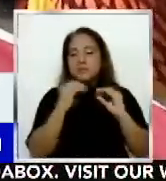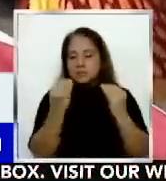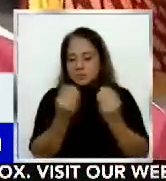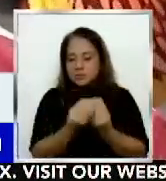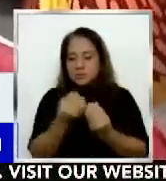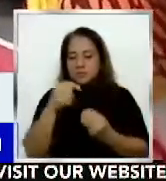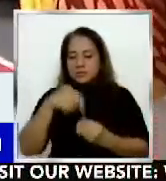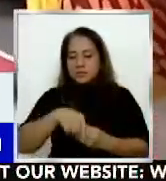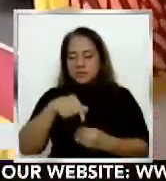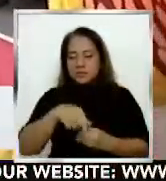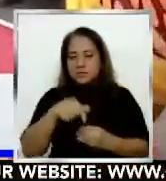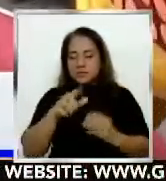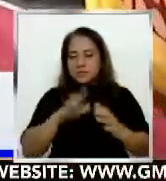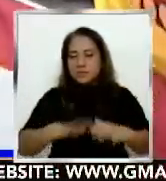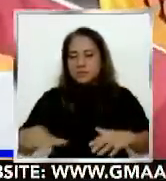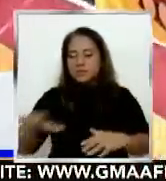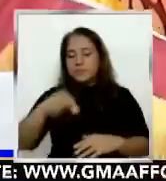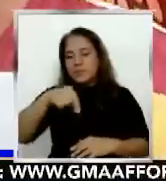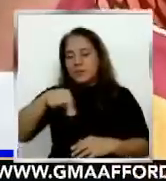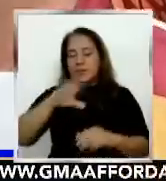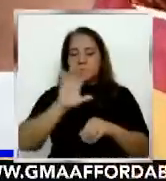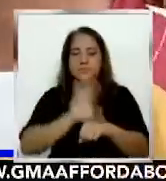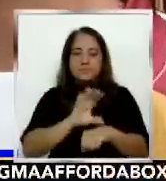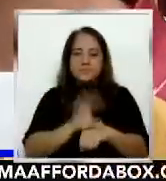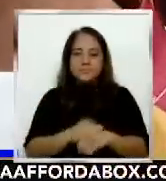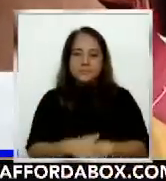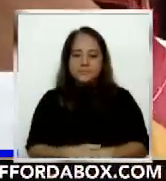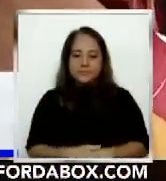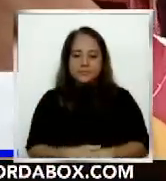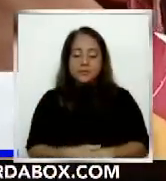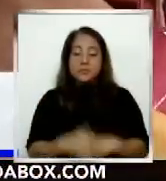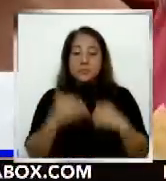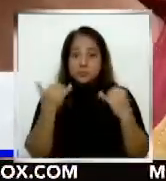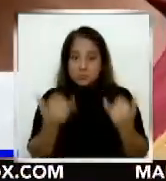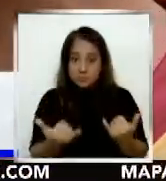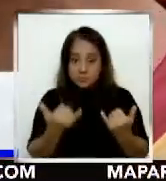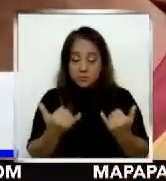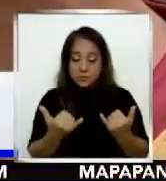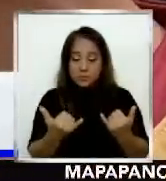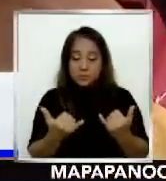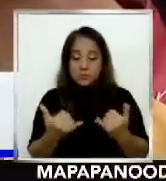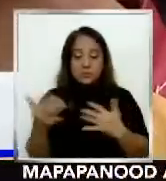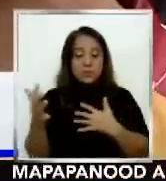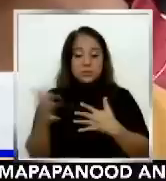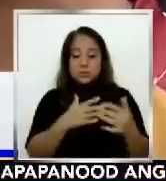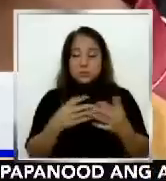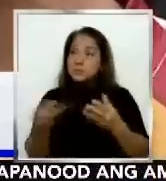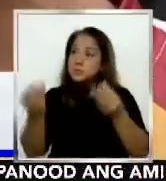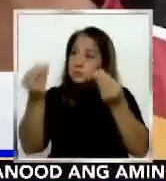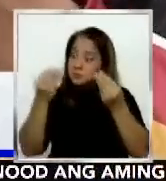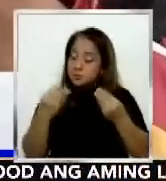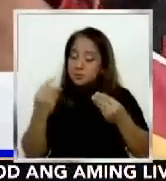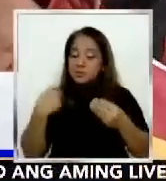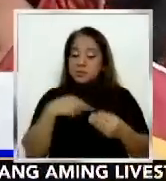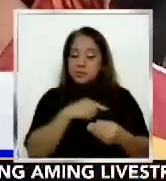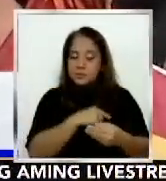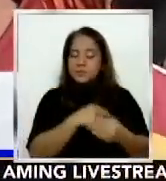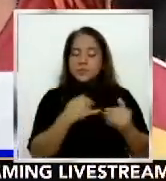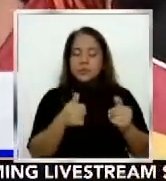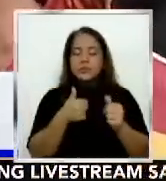ng Quiapo Church po. Sa ngayon po talagang kung ano po yung binigay po sa amin, doon lang po kami sumusunod